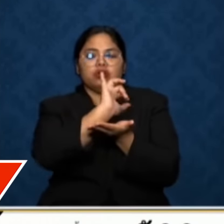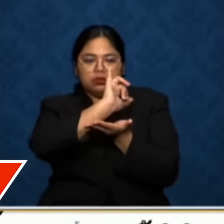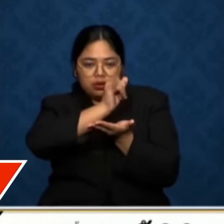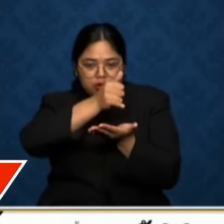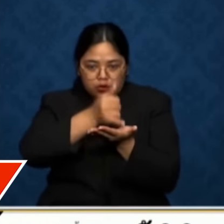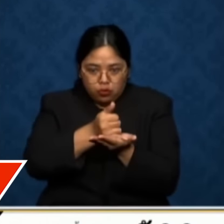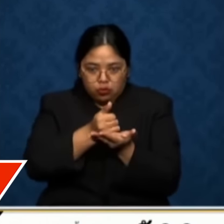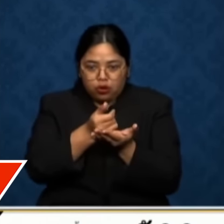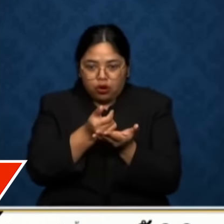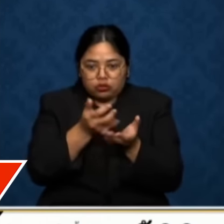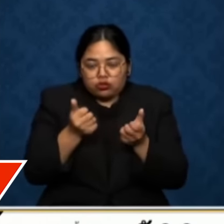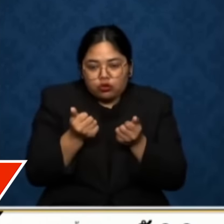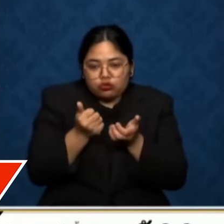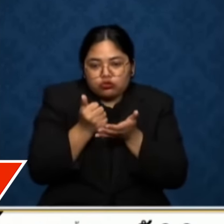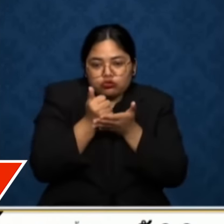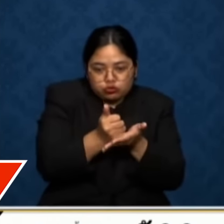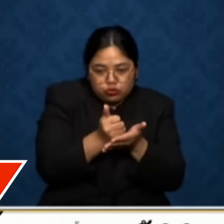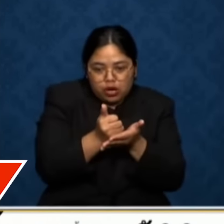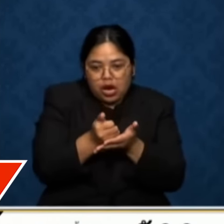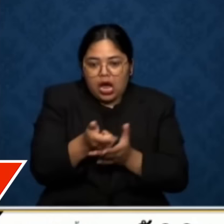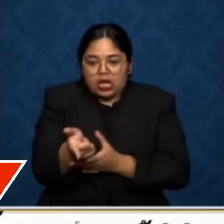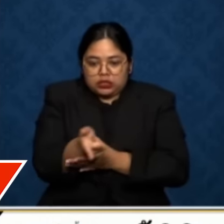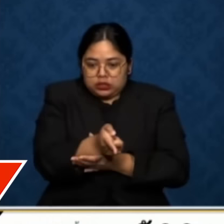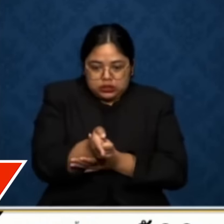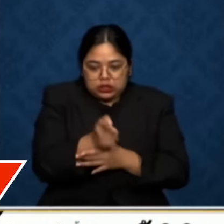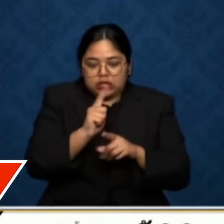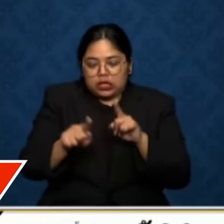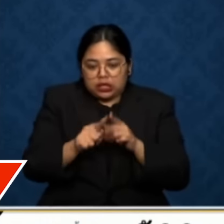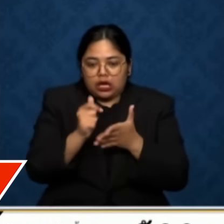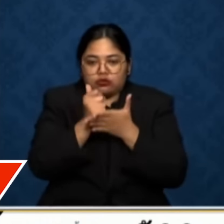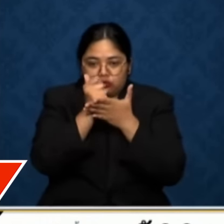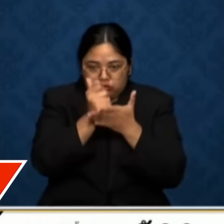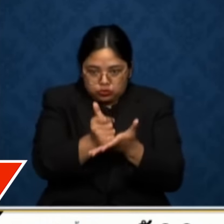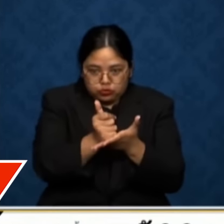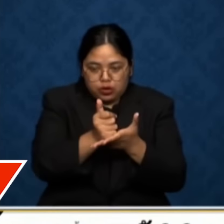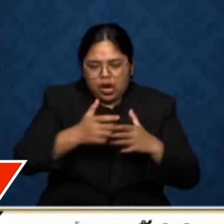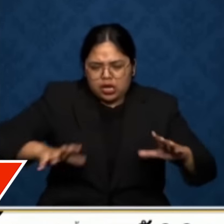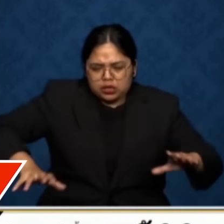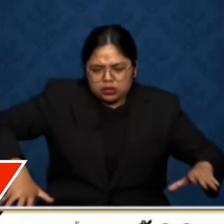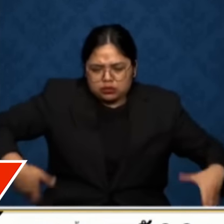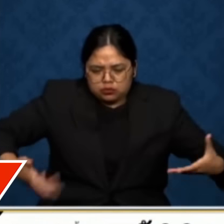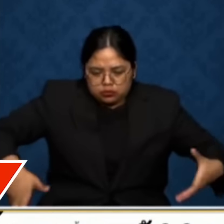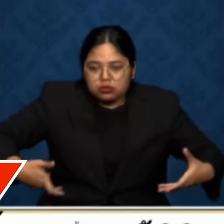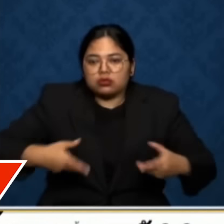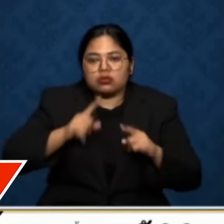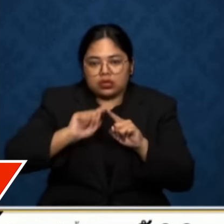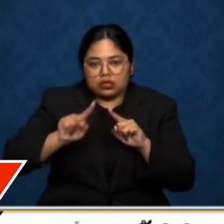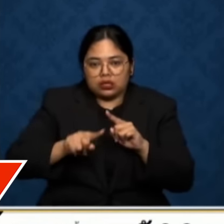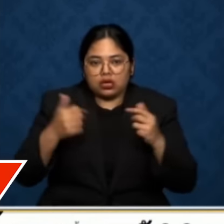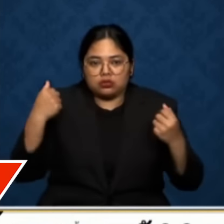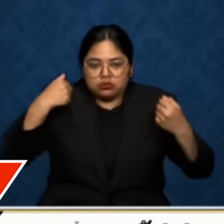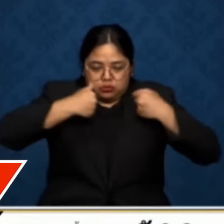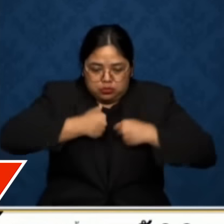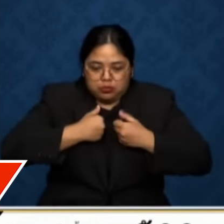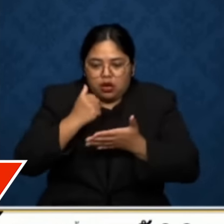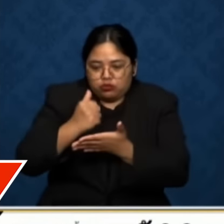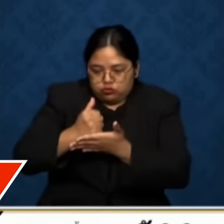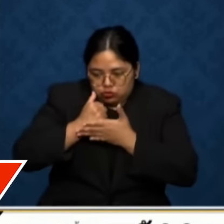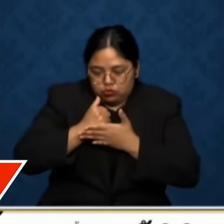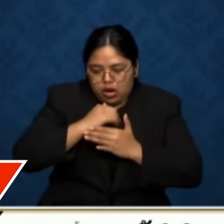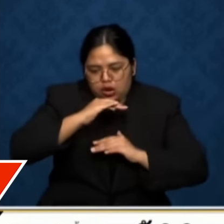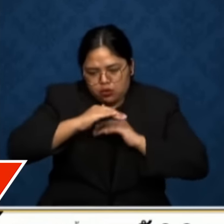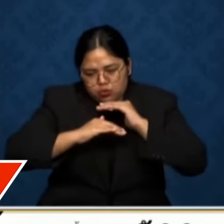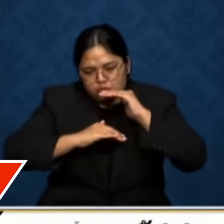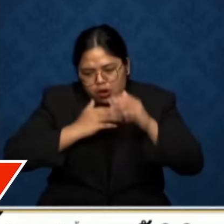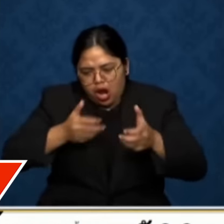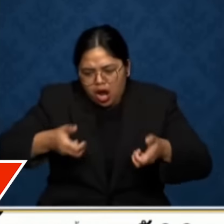ต้องมีคนช่วยสะบัดเคลื่อนที่ต้องใช้วีลแชร์ใส่เสื้อผ้าต้องมีคนช่วยขึ้นลงบันไดต้องมีคนห